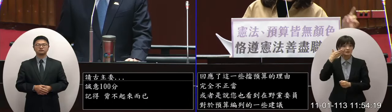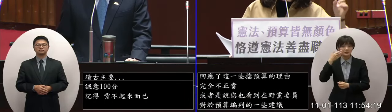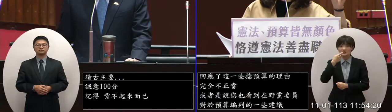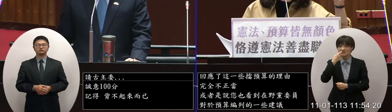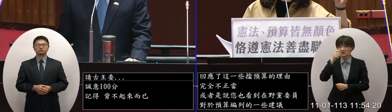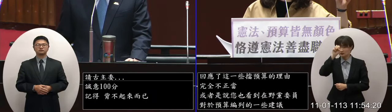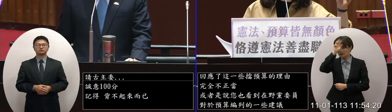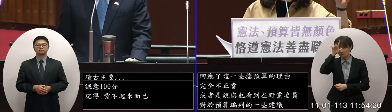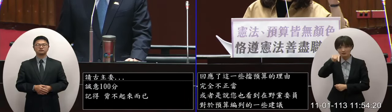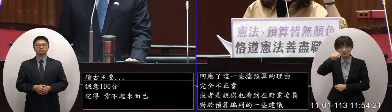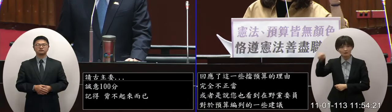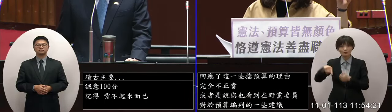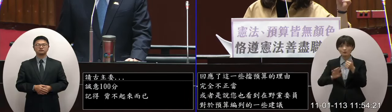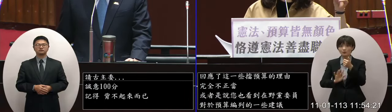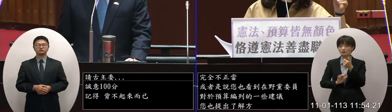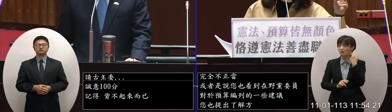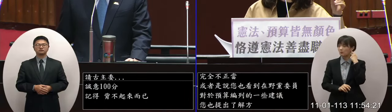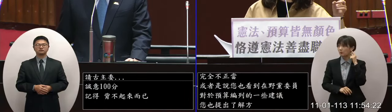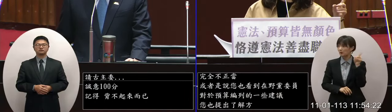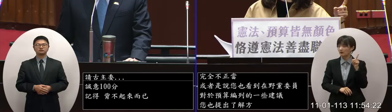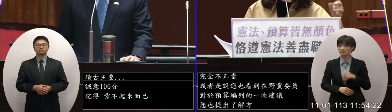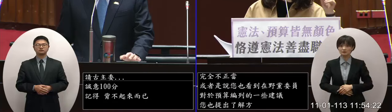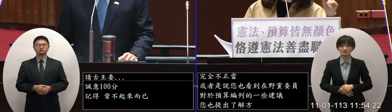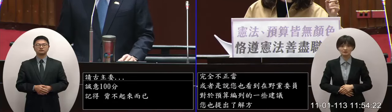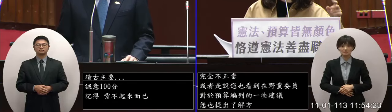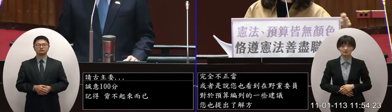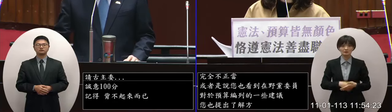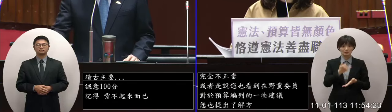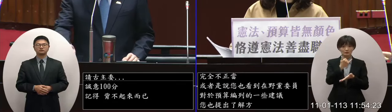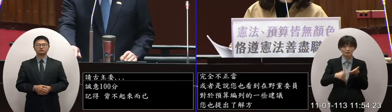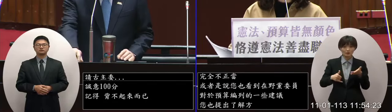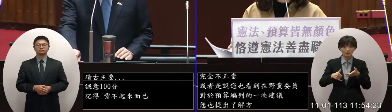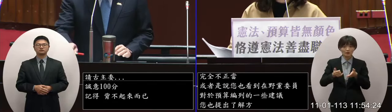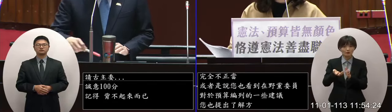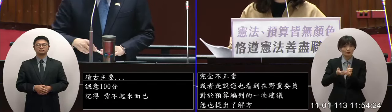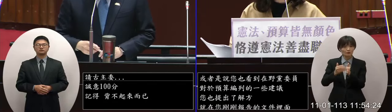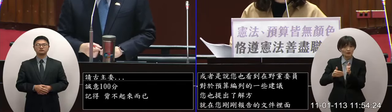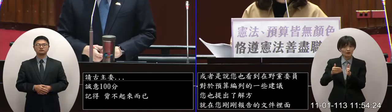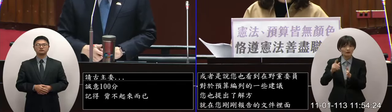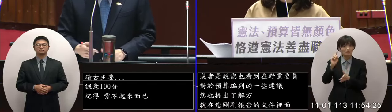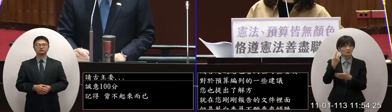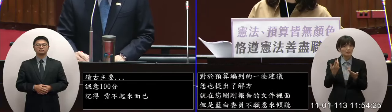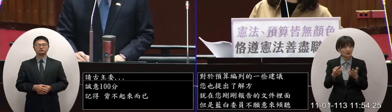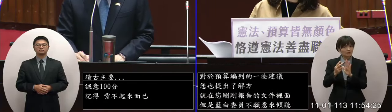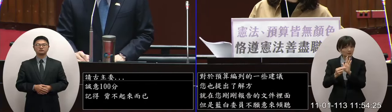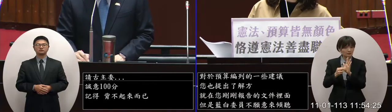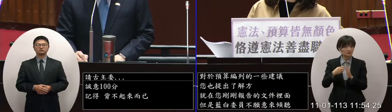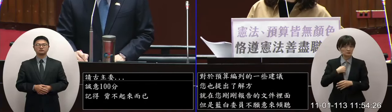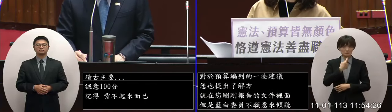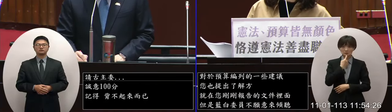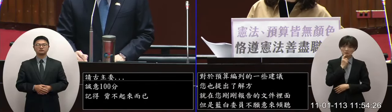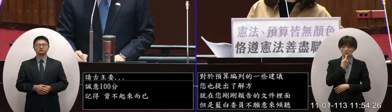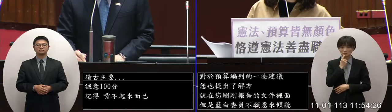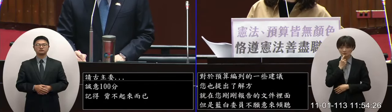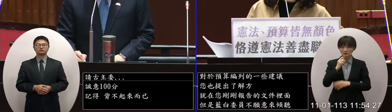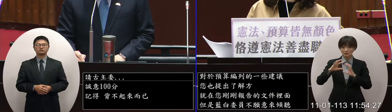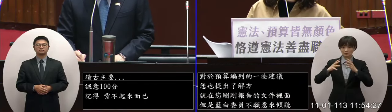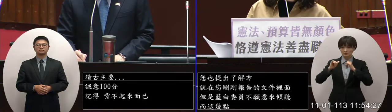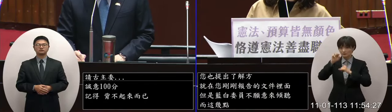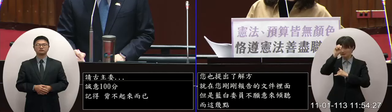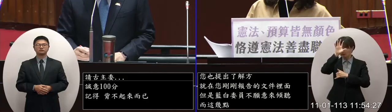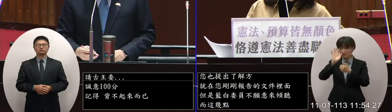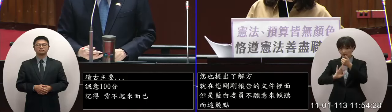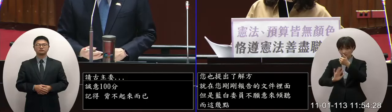听。而这几点退回预算的理由，真的是我怀疑就是国民党党团的助理幕僚写